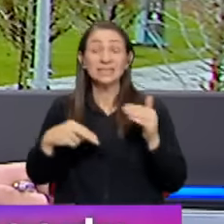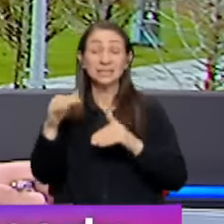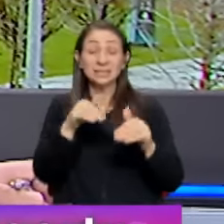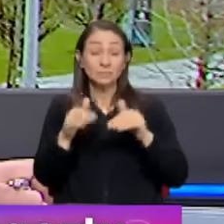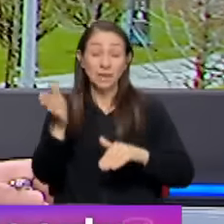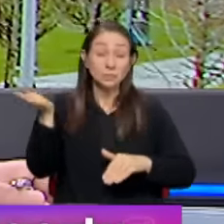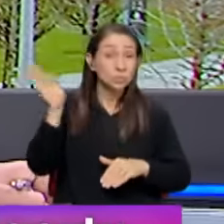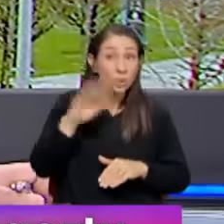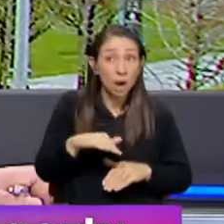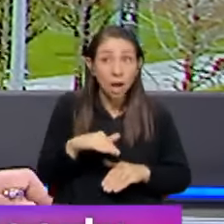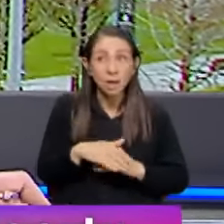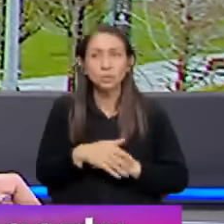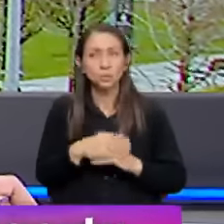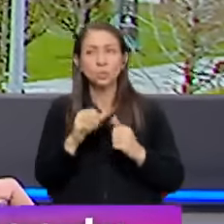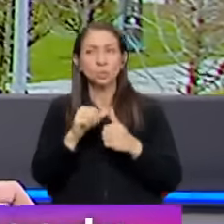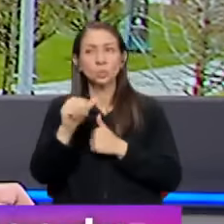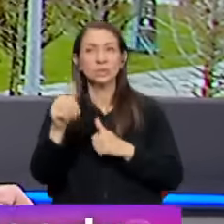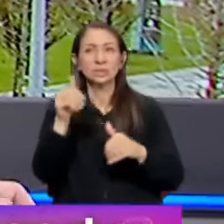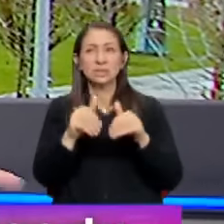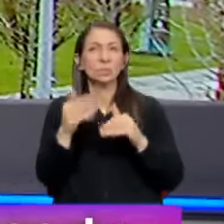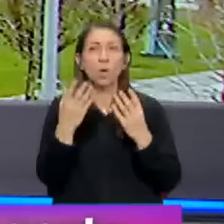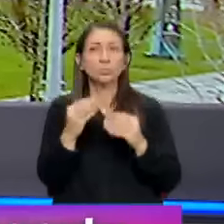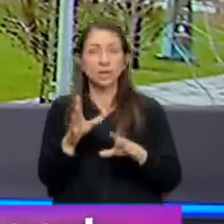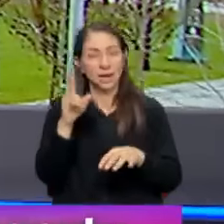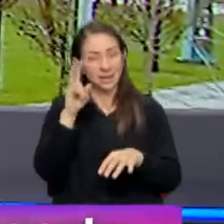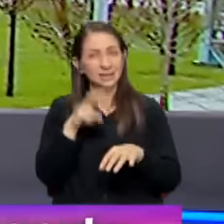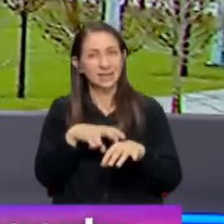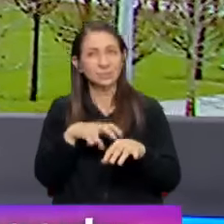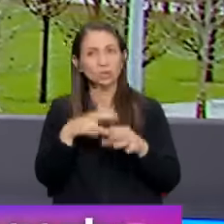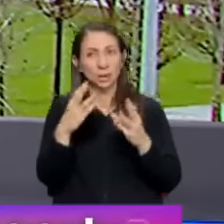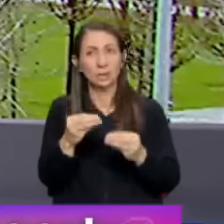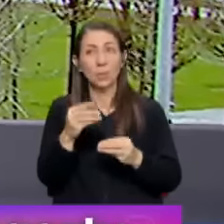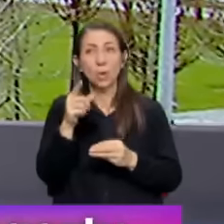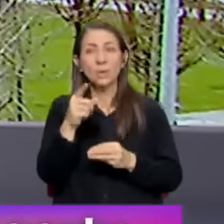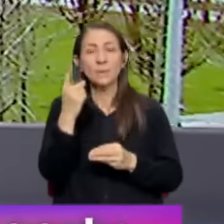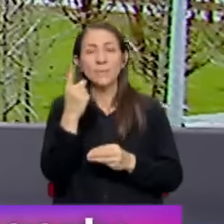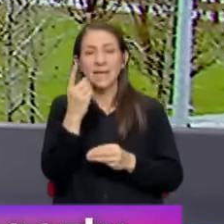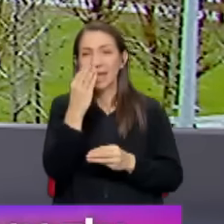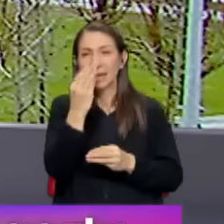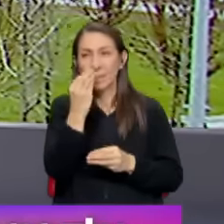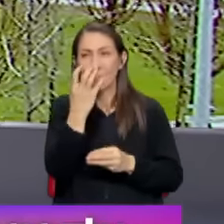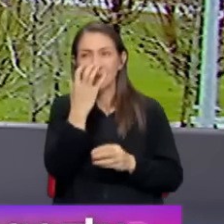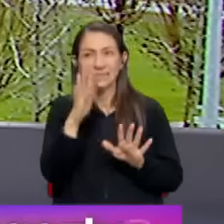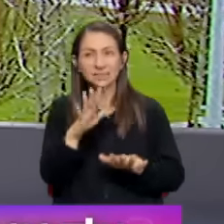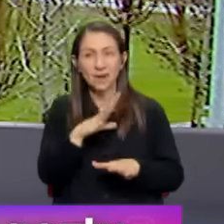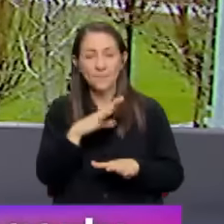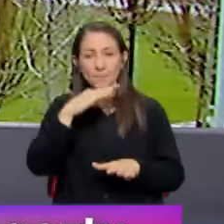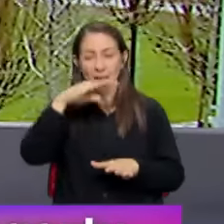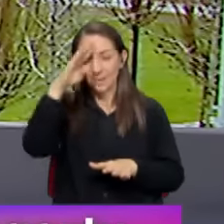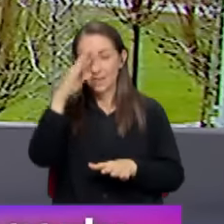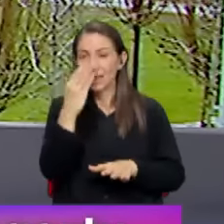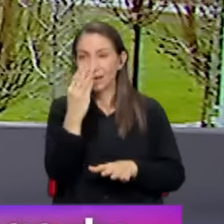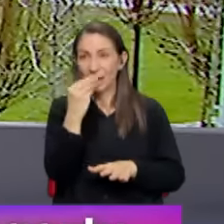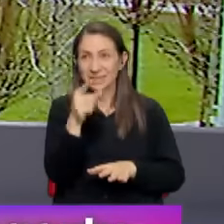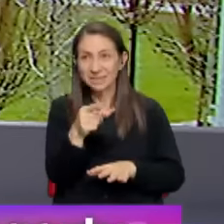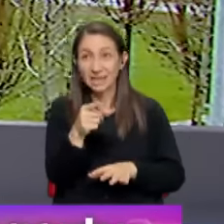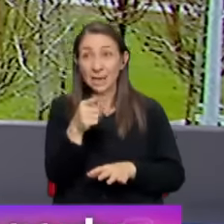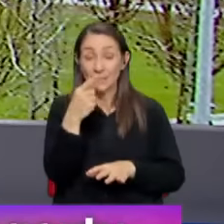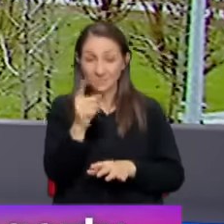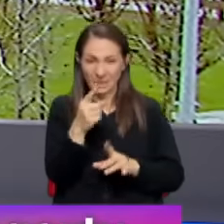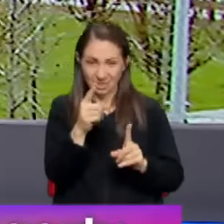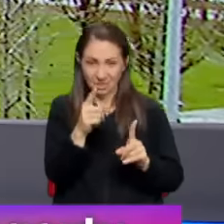sonra bayağı uzunca bir süre seçimde olmayacak. Hatırlatmış olalım. Onların bir ikramiye beklentisi var. Bayramlardaki ikramiye